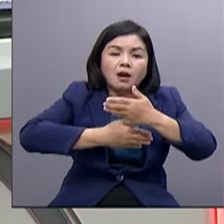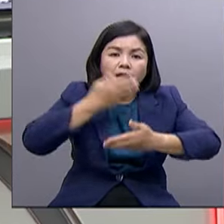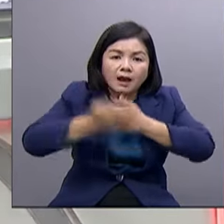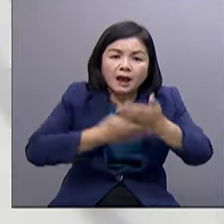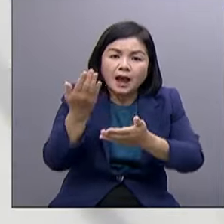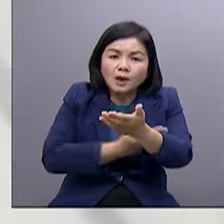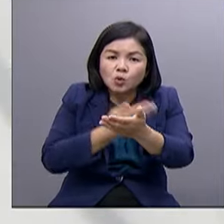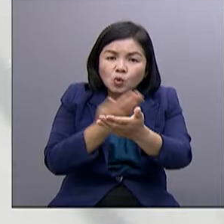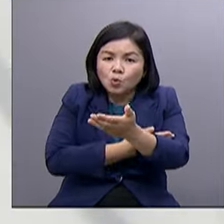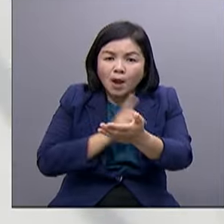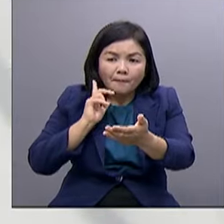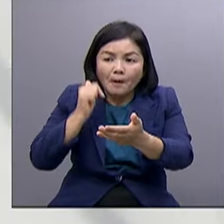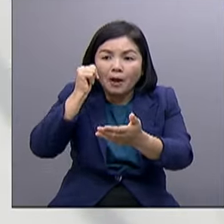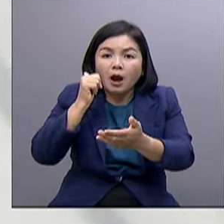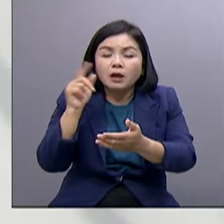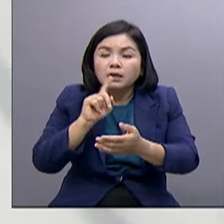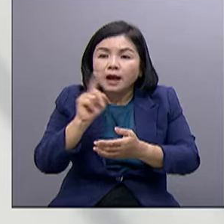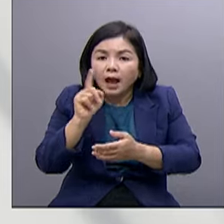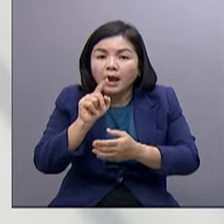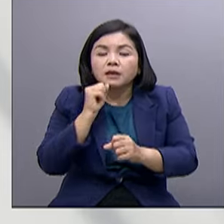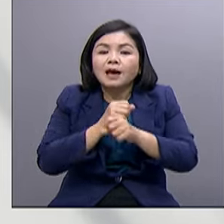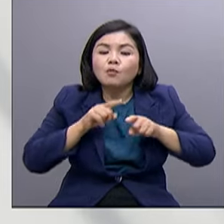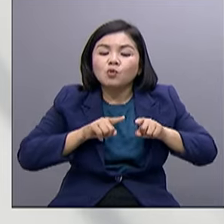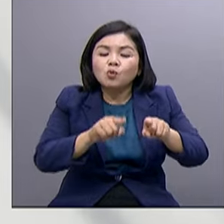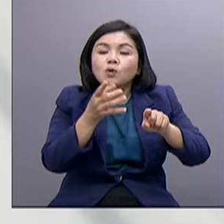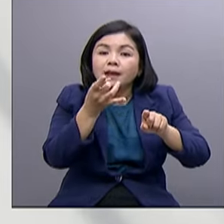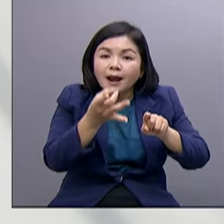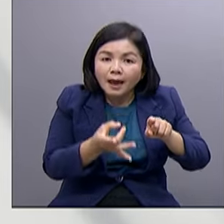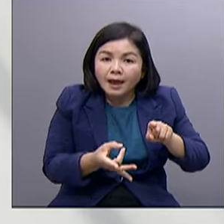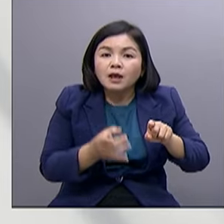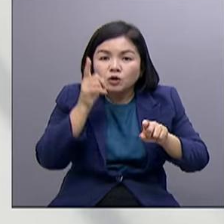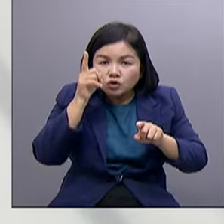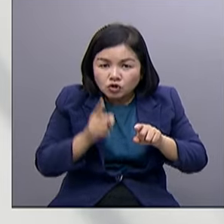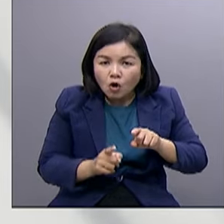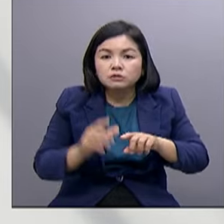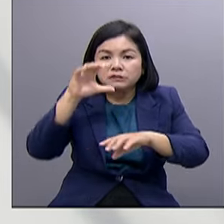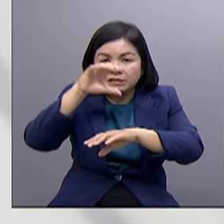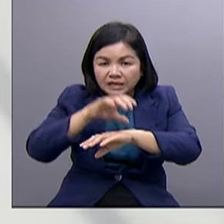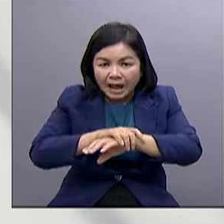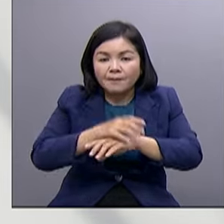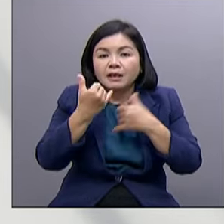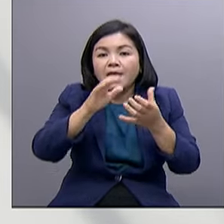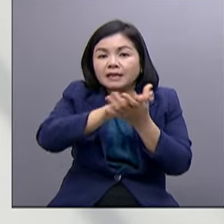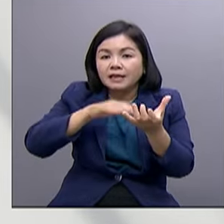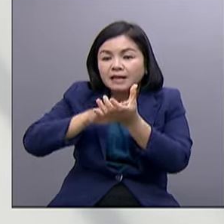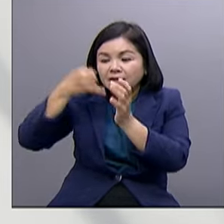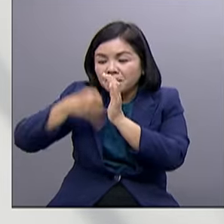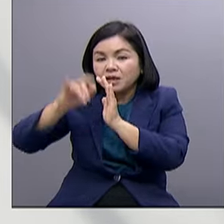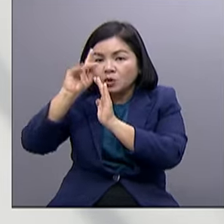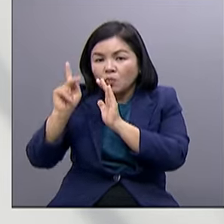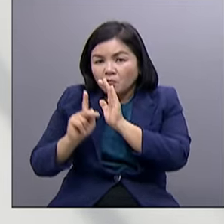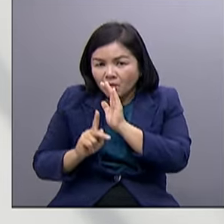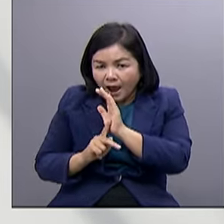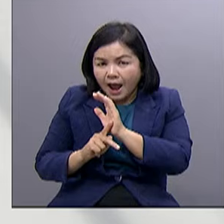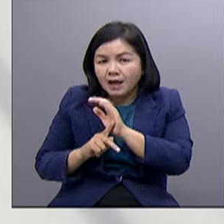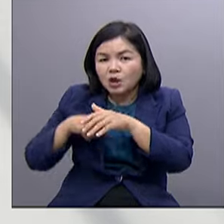านะคะดังนั้นสิ่งที่น่าจะทำควบคู่กันไปก็คือจะต้องปราบปรามการเล่นพนันหวยผิดกฎหมายเนี่ยให้จริ